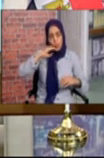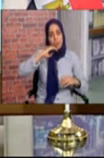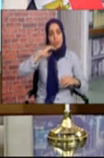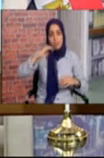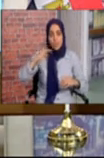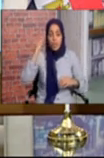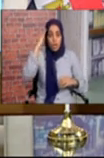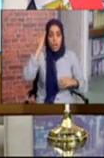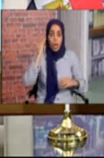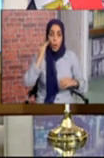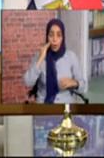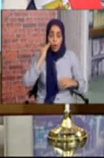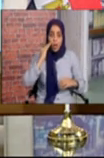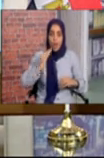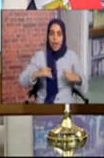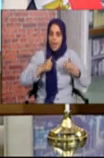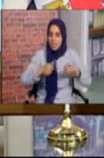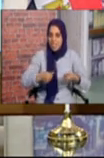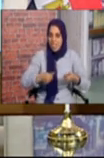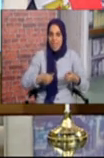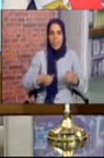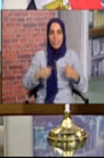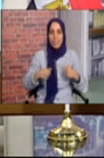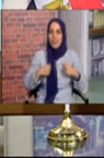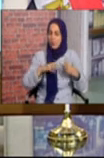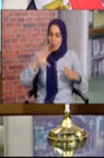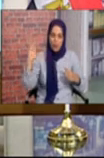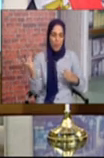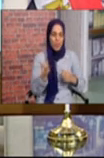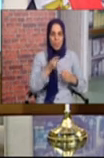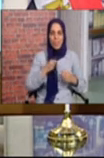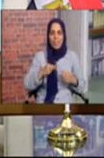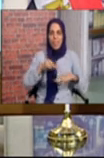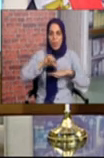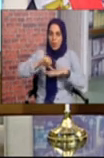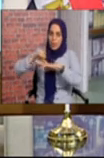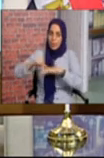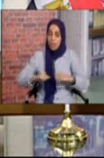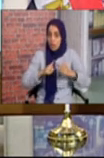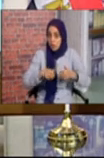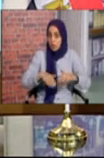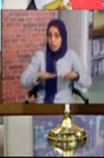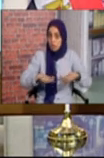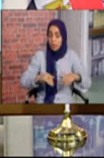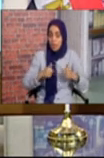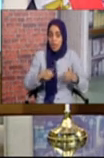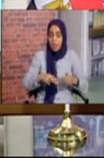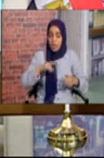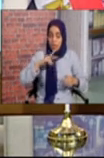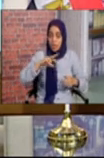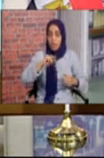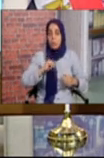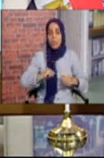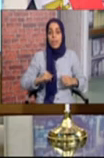المرأة كانت على الساحة في النيابة العامة ومجلس الدولة، يعني يعني النهاردة برضو دي من الحاجات اللي اتكلمت